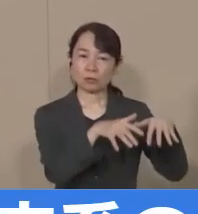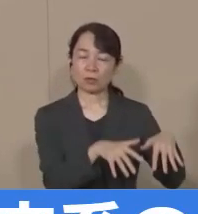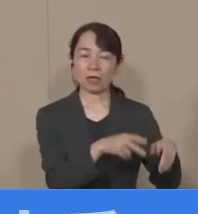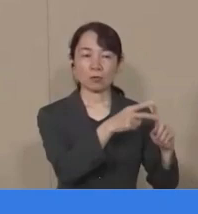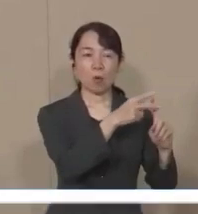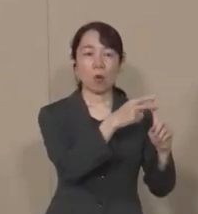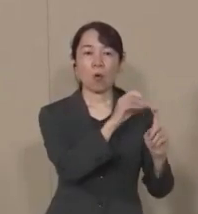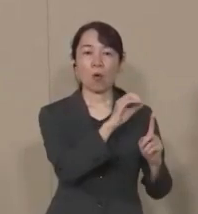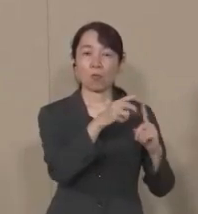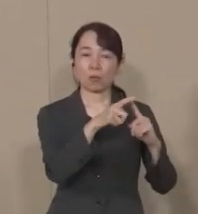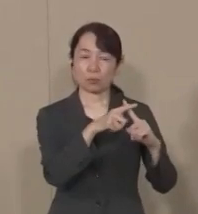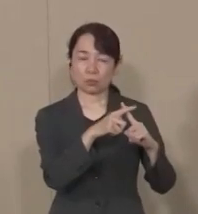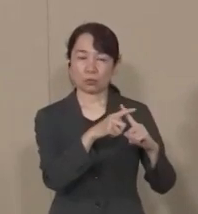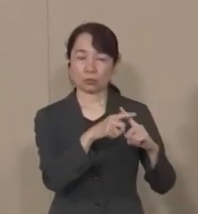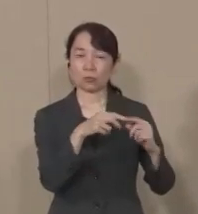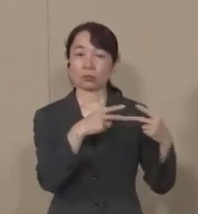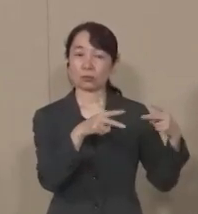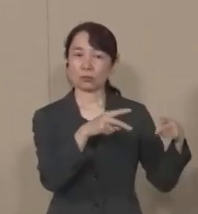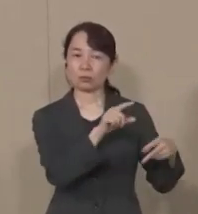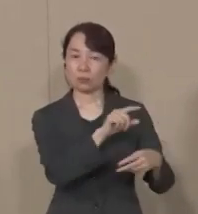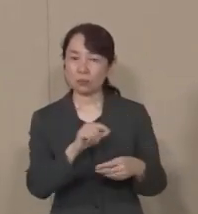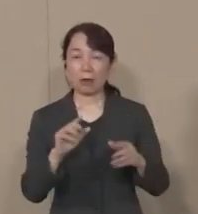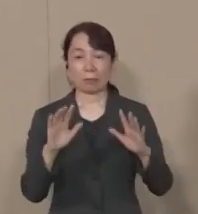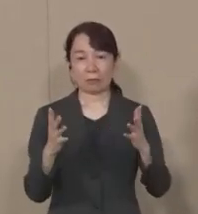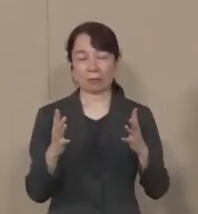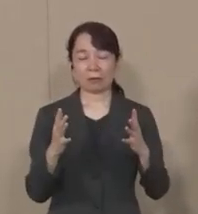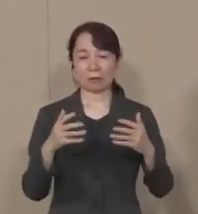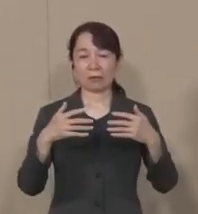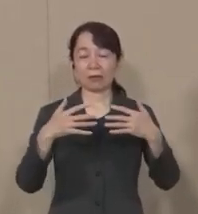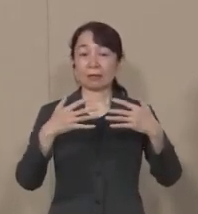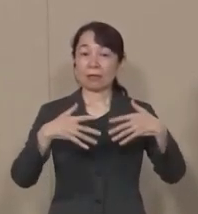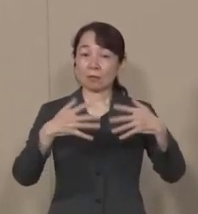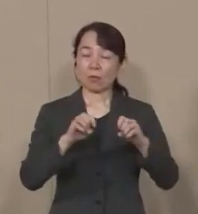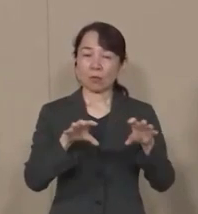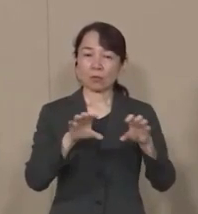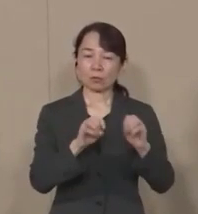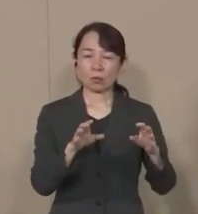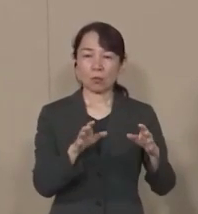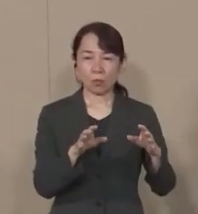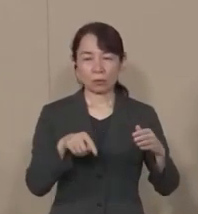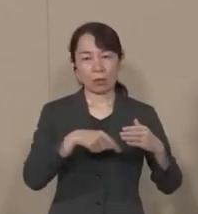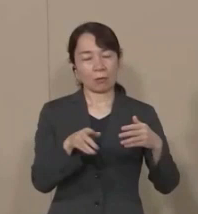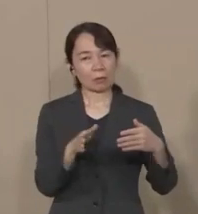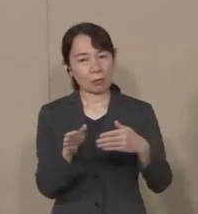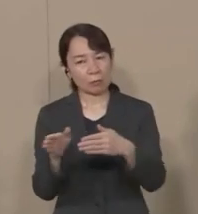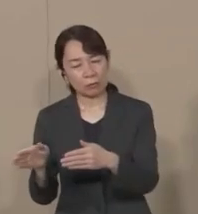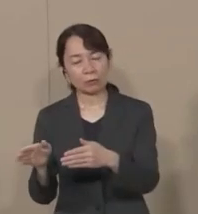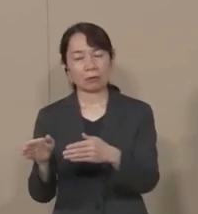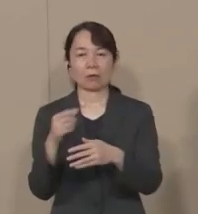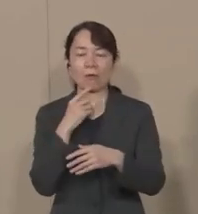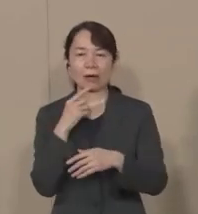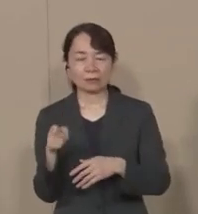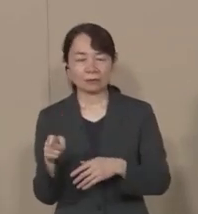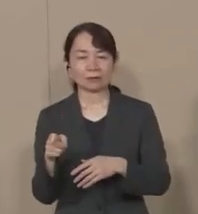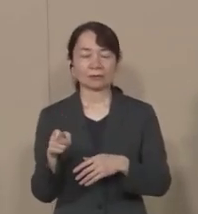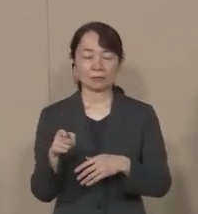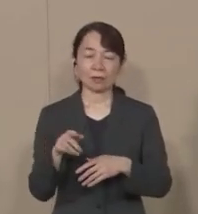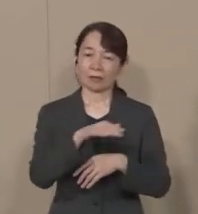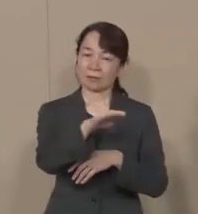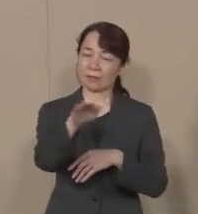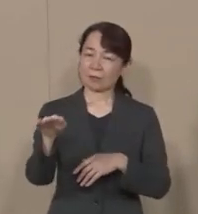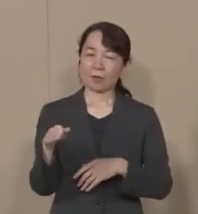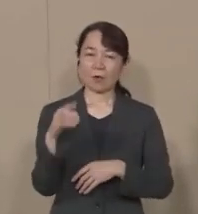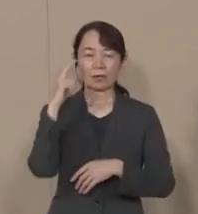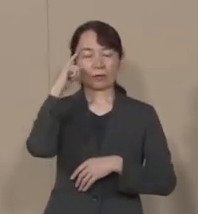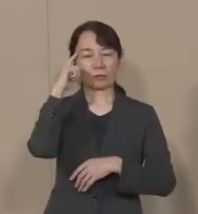使われませんテレビが偏っていて異常なことはテレビだけをご覧になっている方々はなかなか